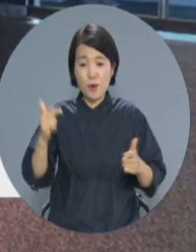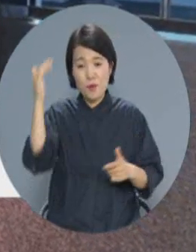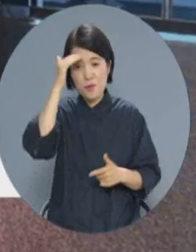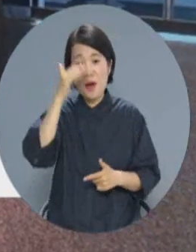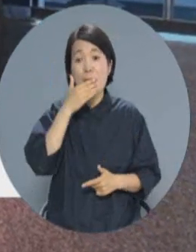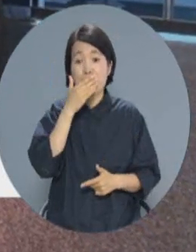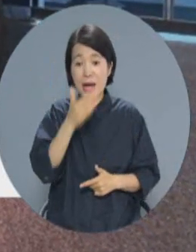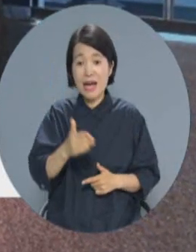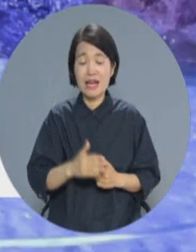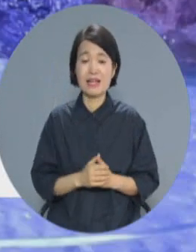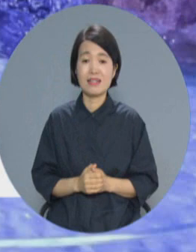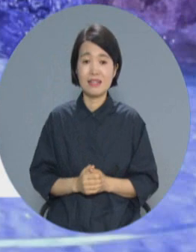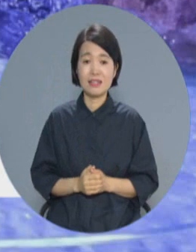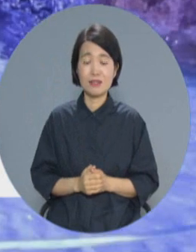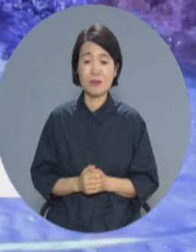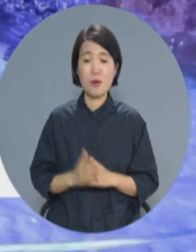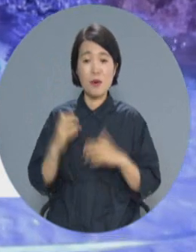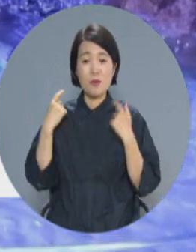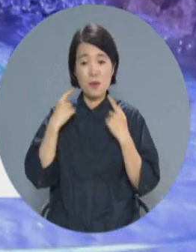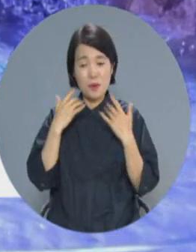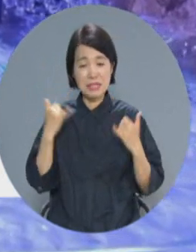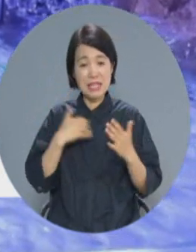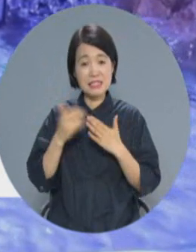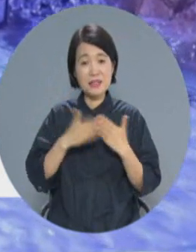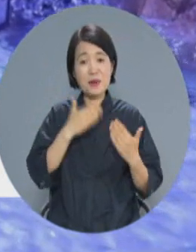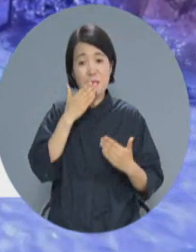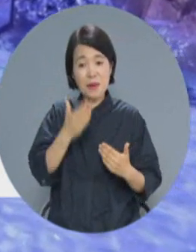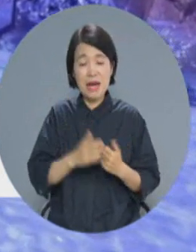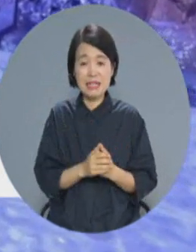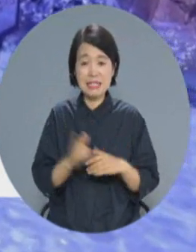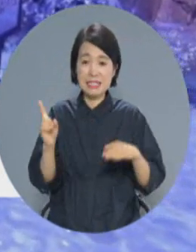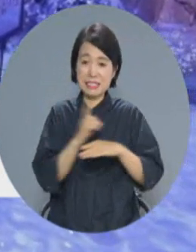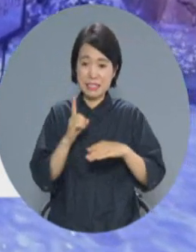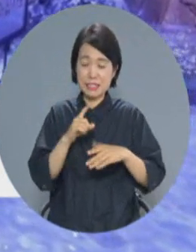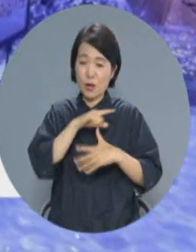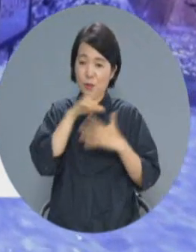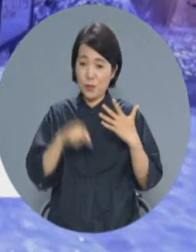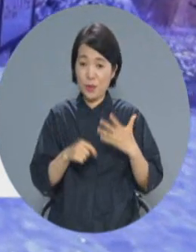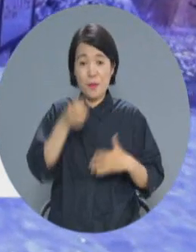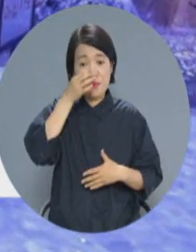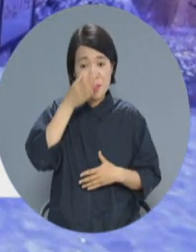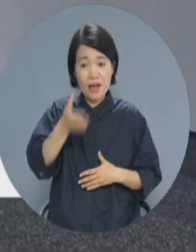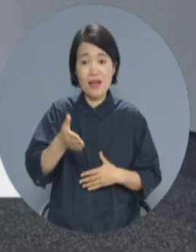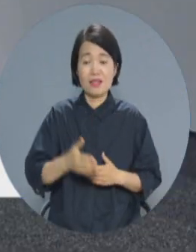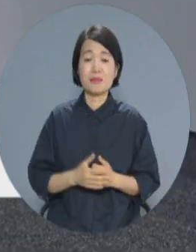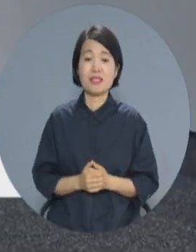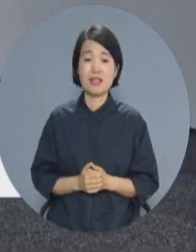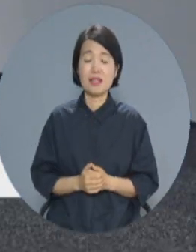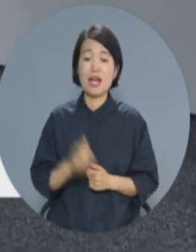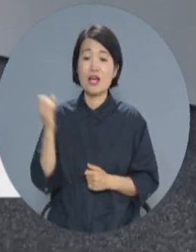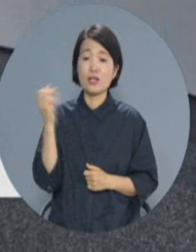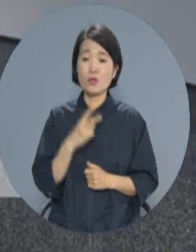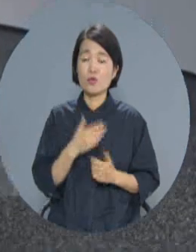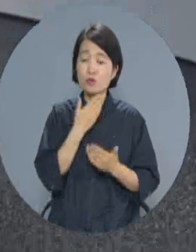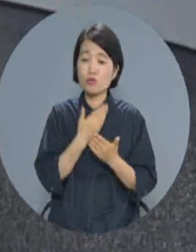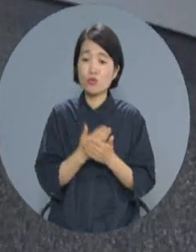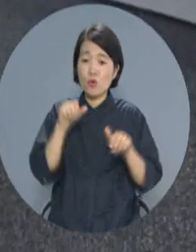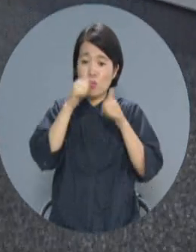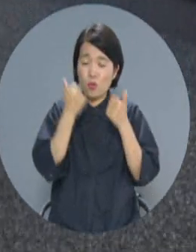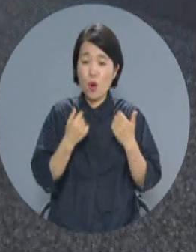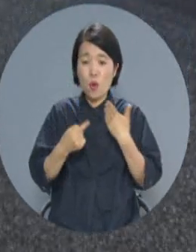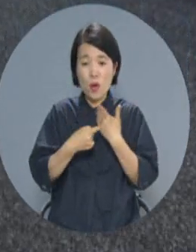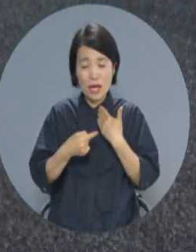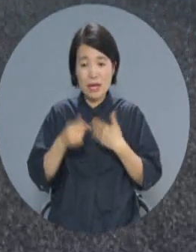공간이 마련됐으며 방문객들이 체험할 수 있는 디지털 콘텐츠가 선보입니다. 또 주요 구조물과 외벽